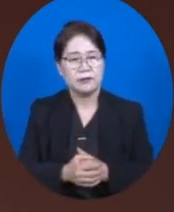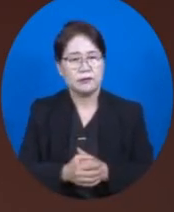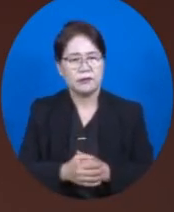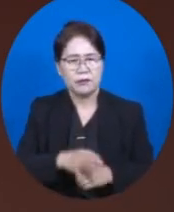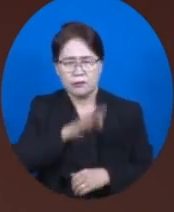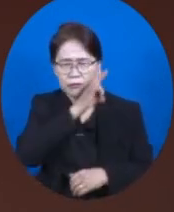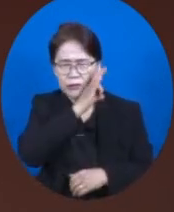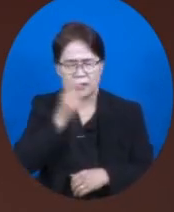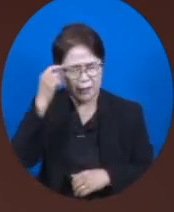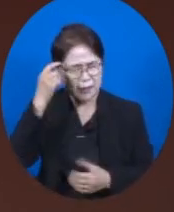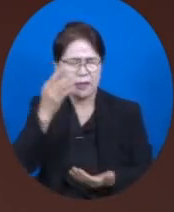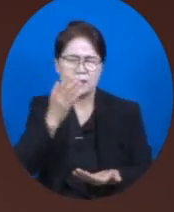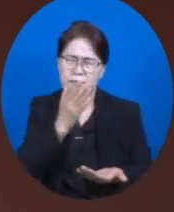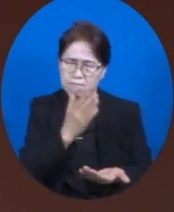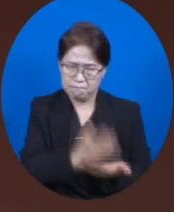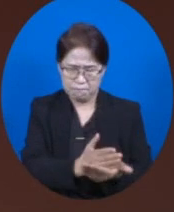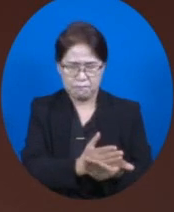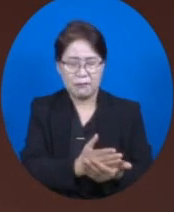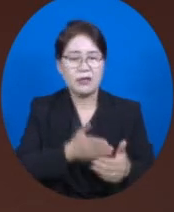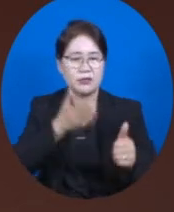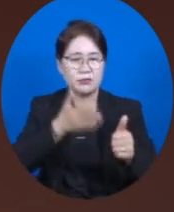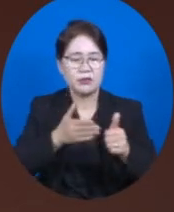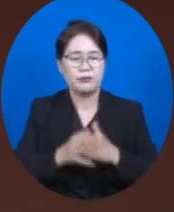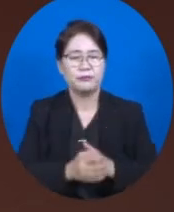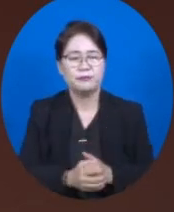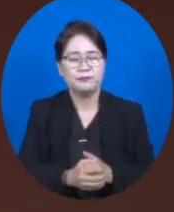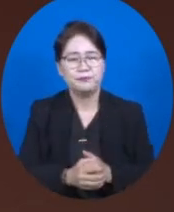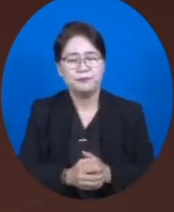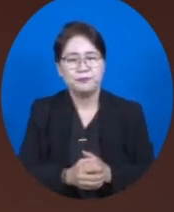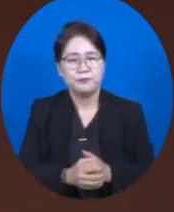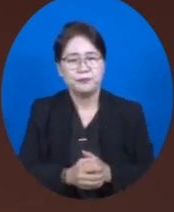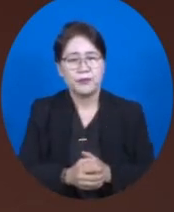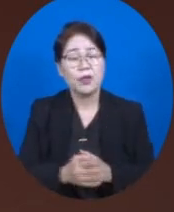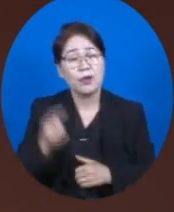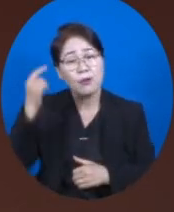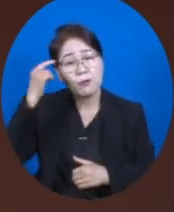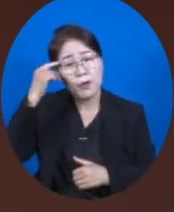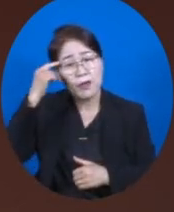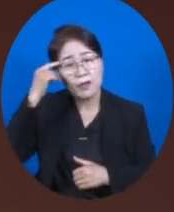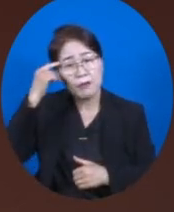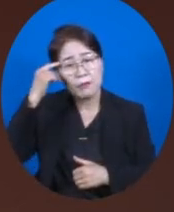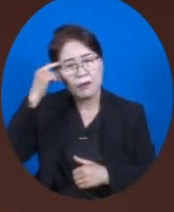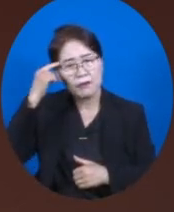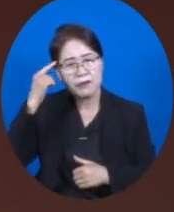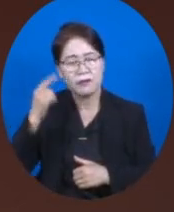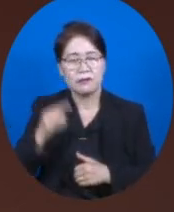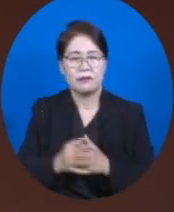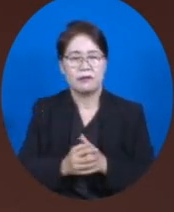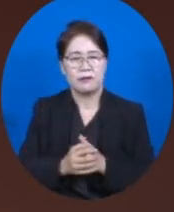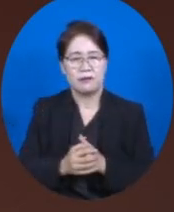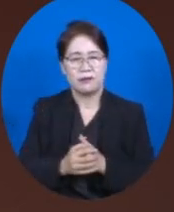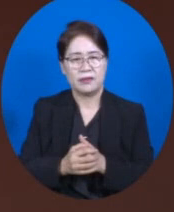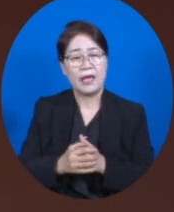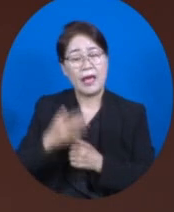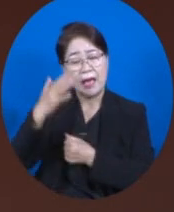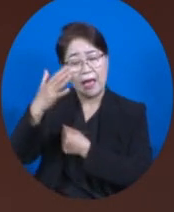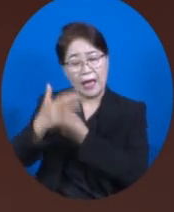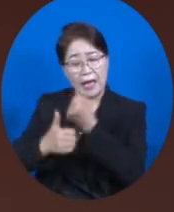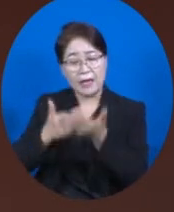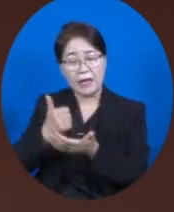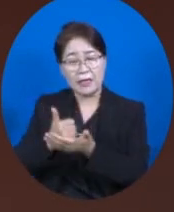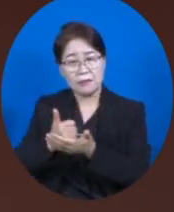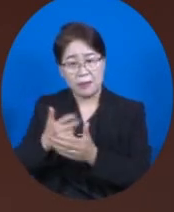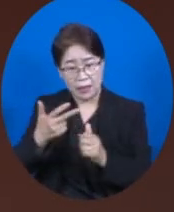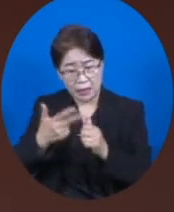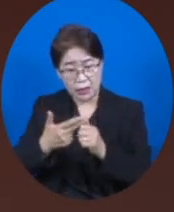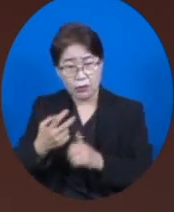부끄럽게 생각하면 안 됩니다 왜냐하면 하나님의 일곱 눈이